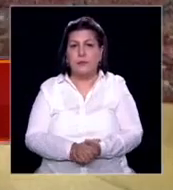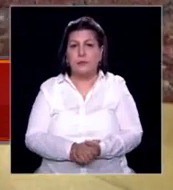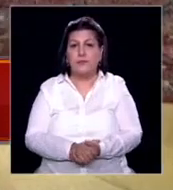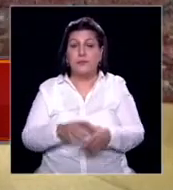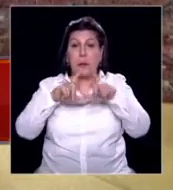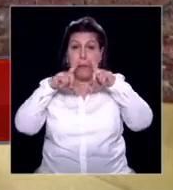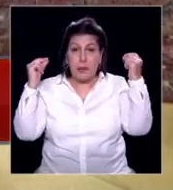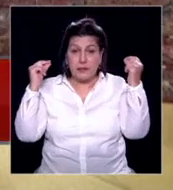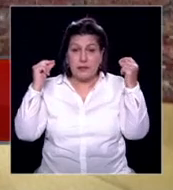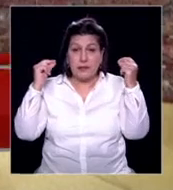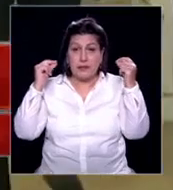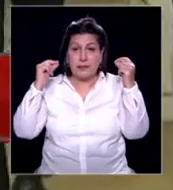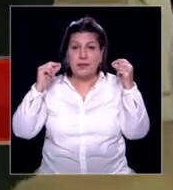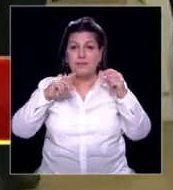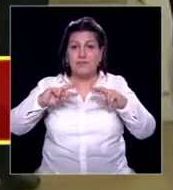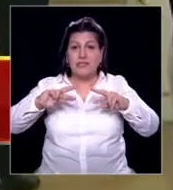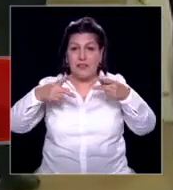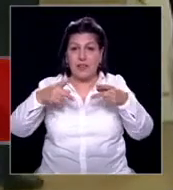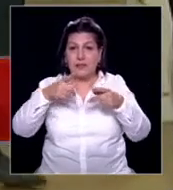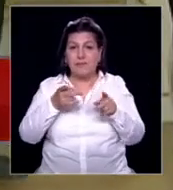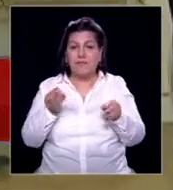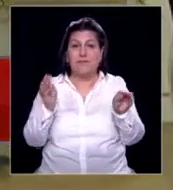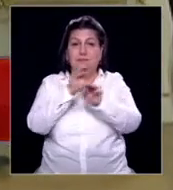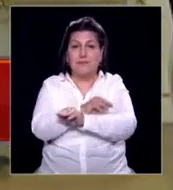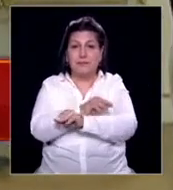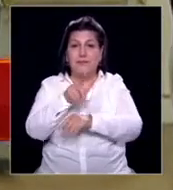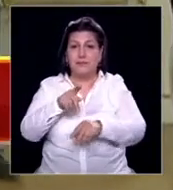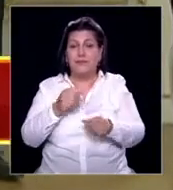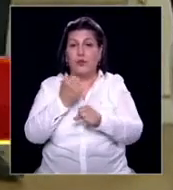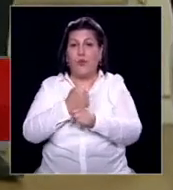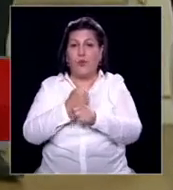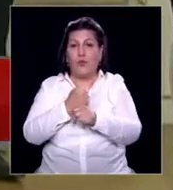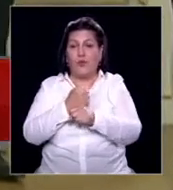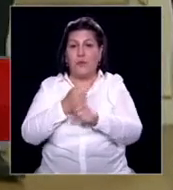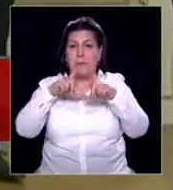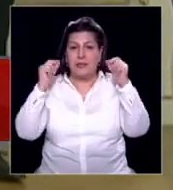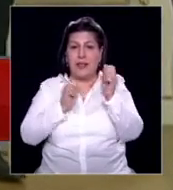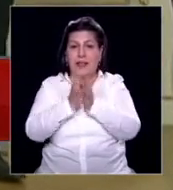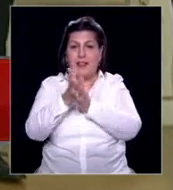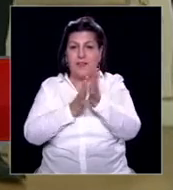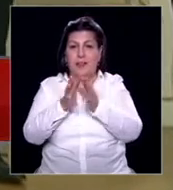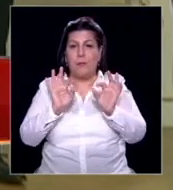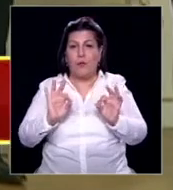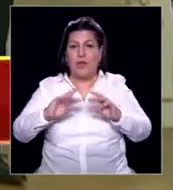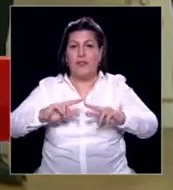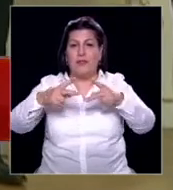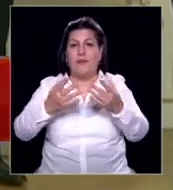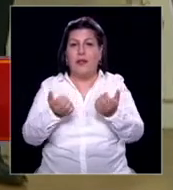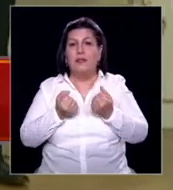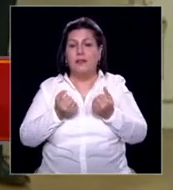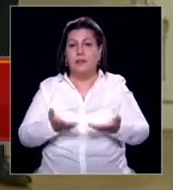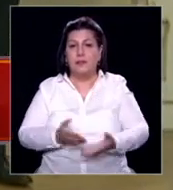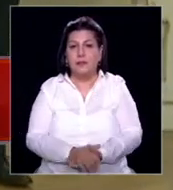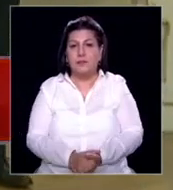Maske devir teslim törenlerine bile girdi. Slovak Başbakan görevi maske, eldiven kuşanarak böyle devraldı.